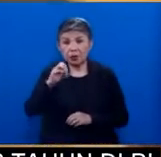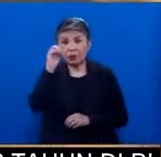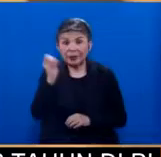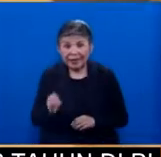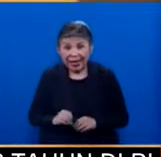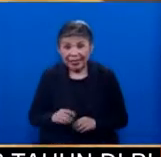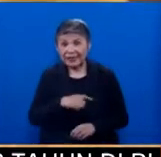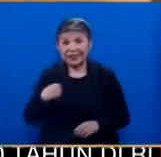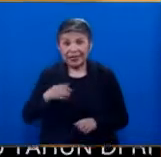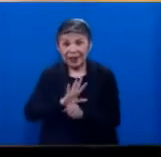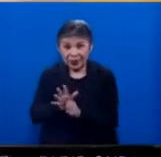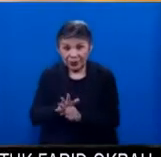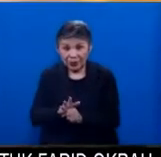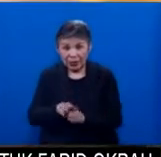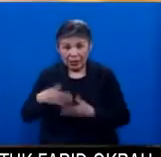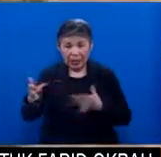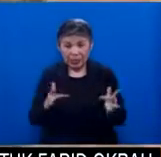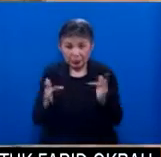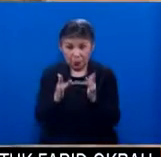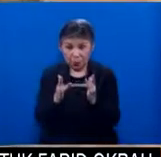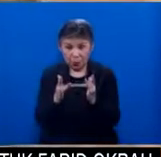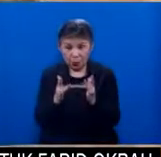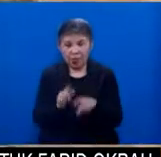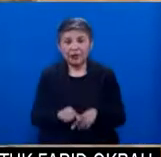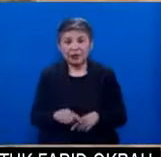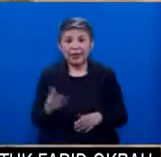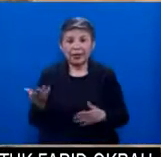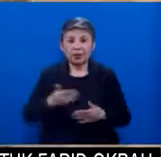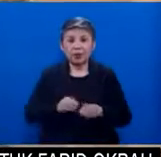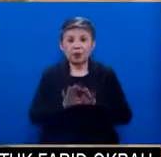pandemi. Selain memasarkannya lewat media sosial, tak jarang Reza